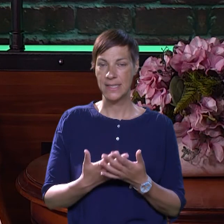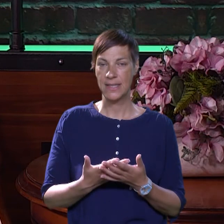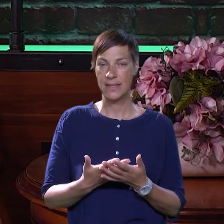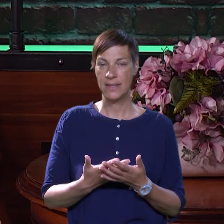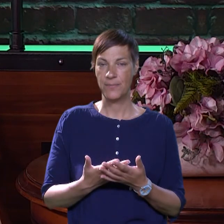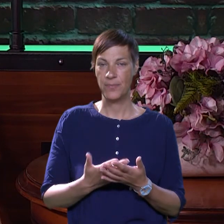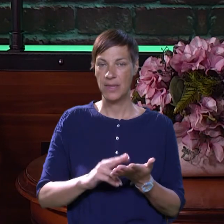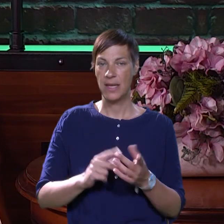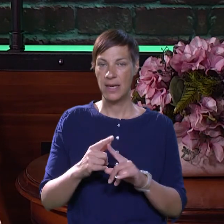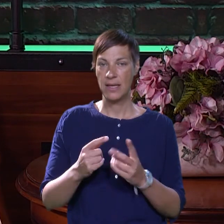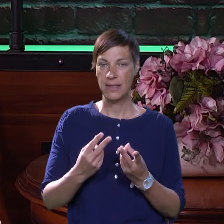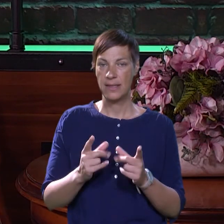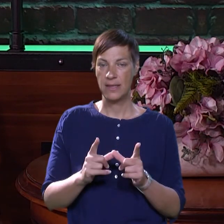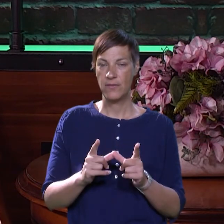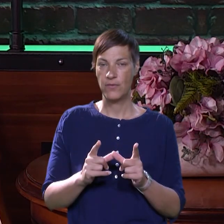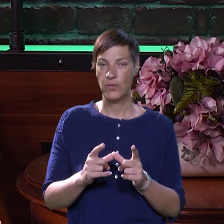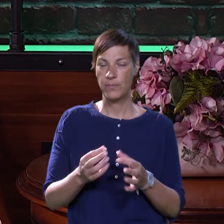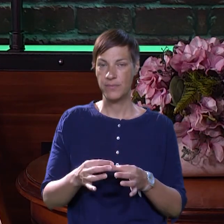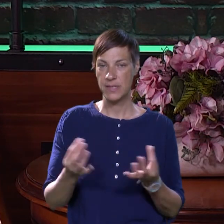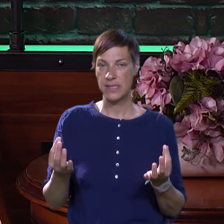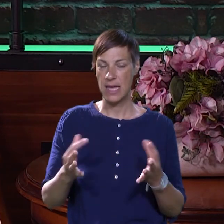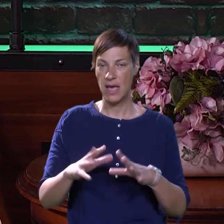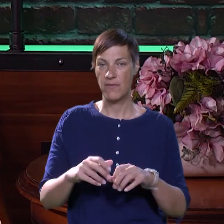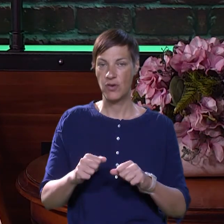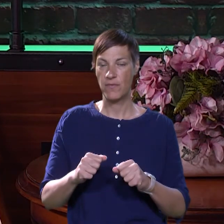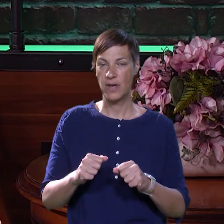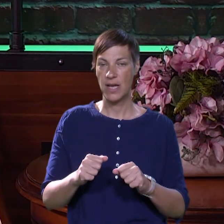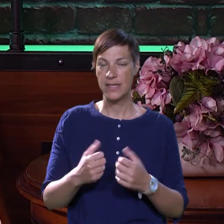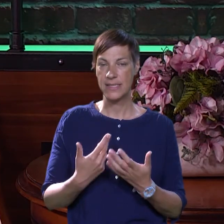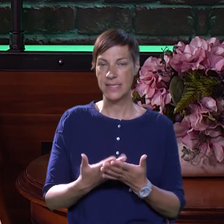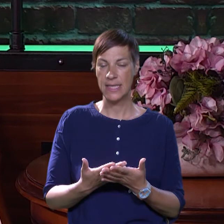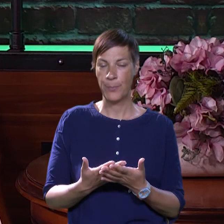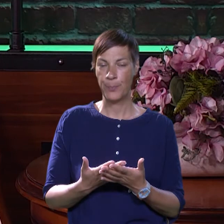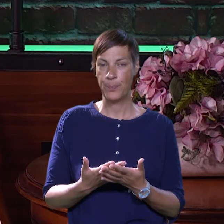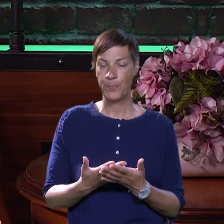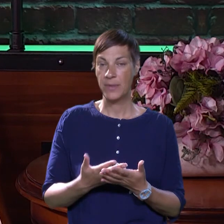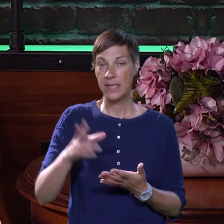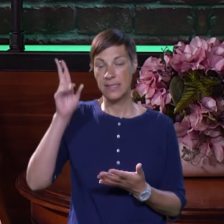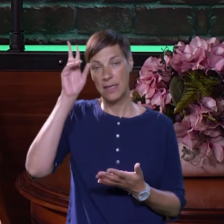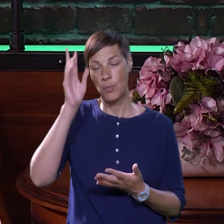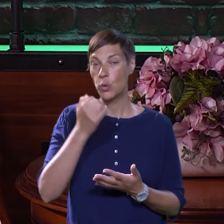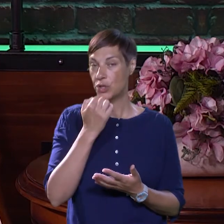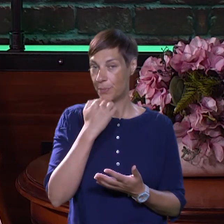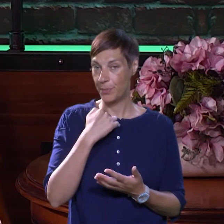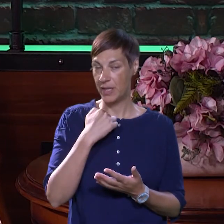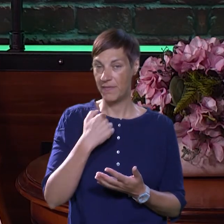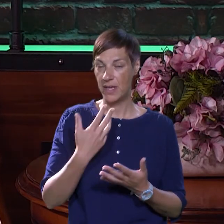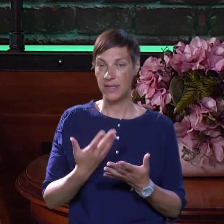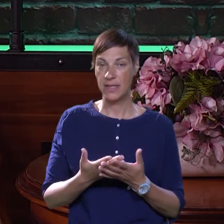u narativu sa javnom vlasti, ali i u narativu sa potencijalnim